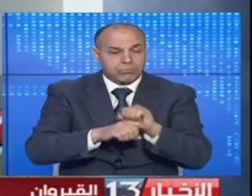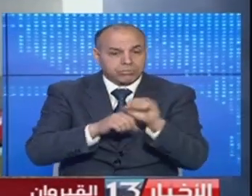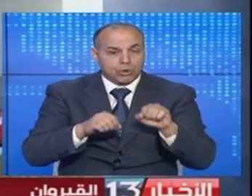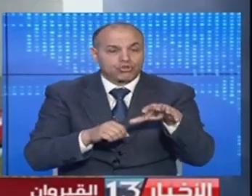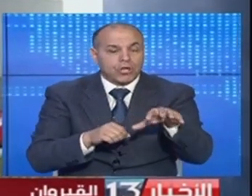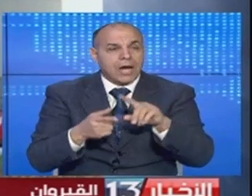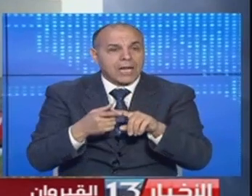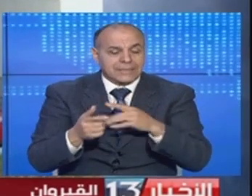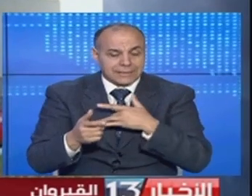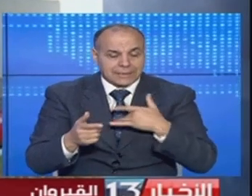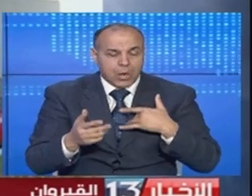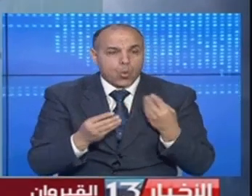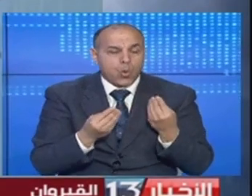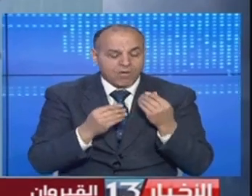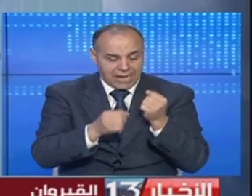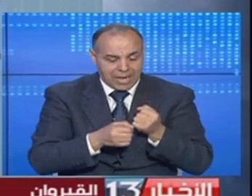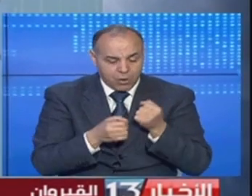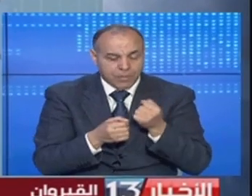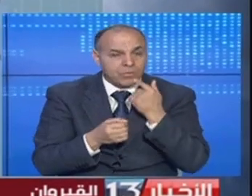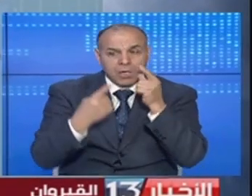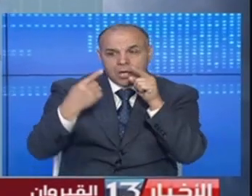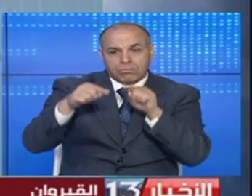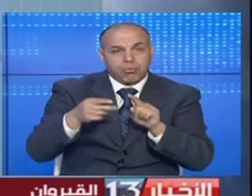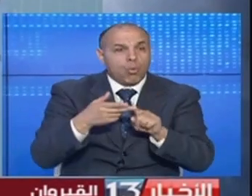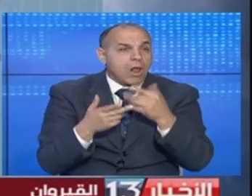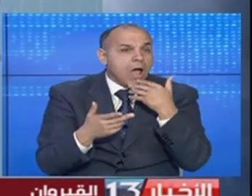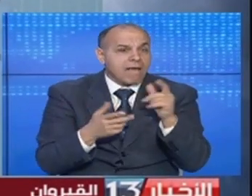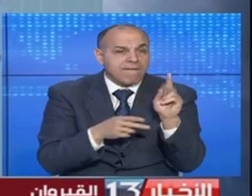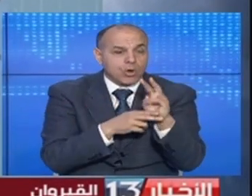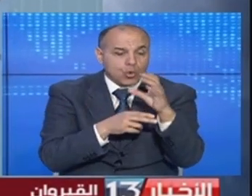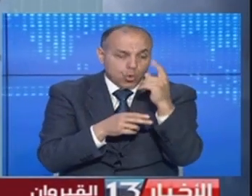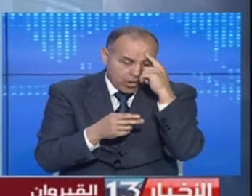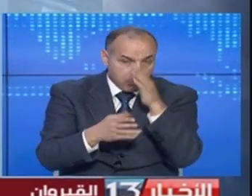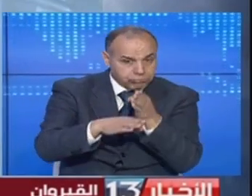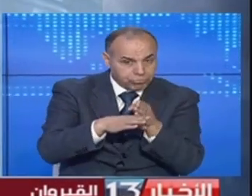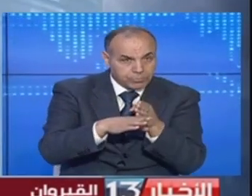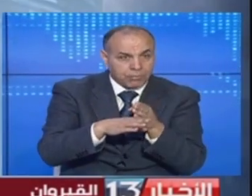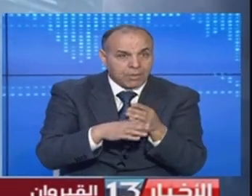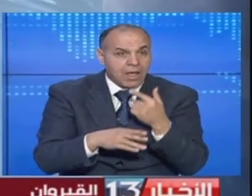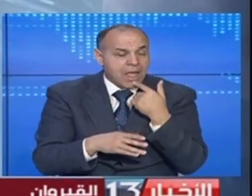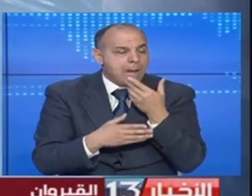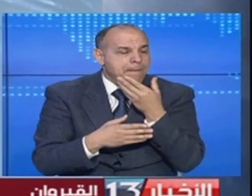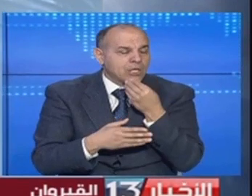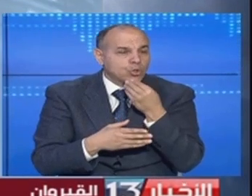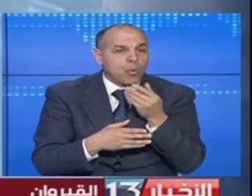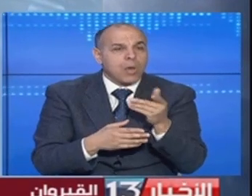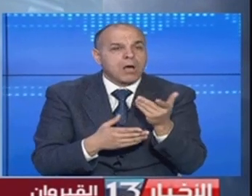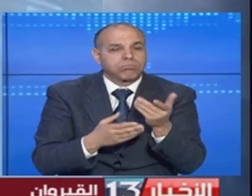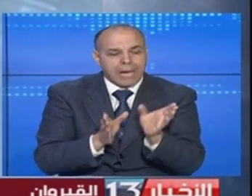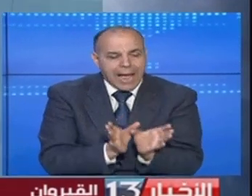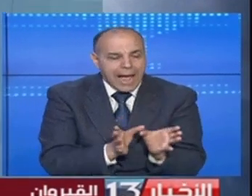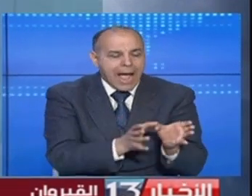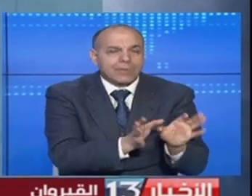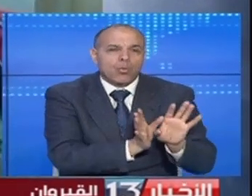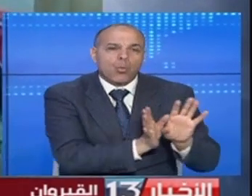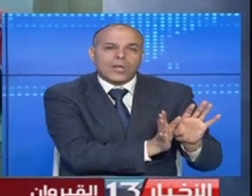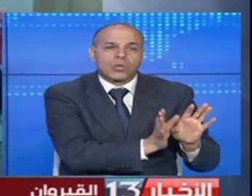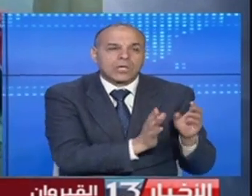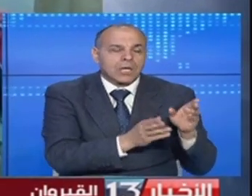للصحه الخير وان لمجابهه فيروس الكورونا تمثلت في احداث قاعات عزل